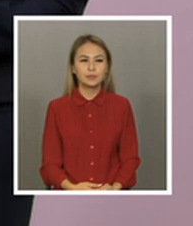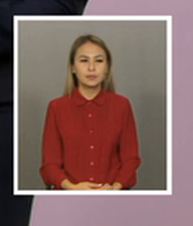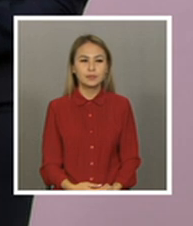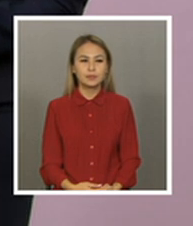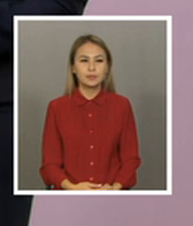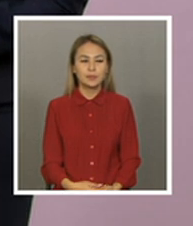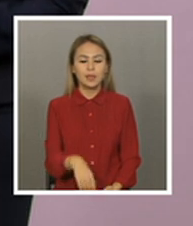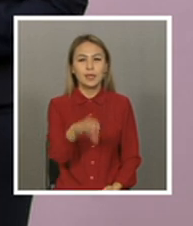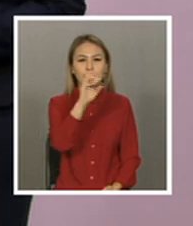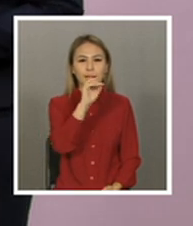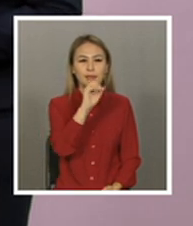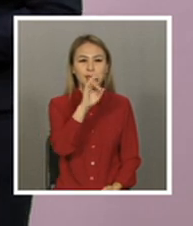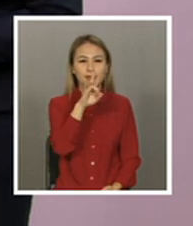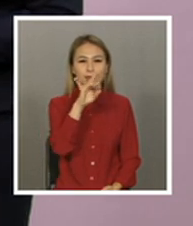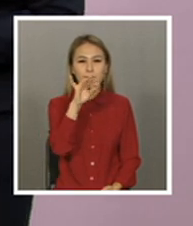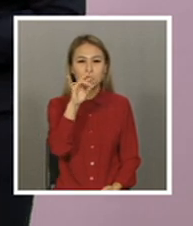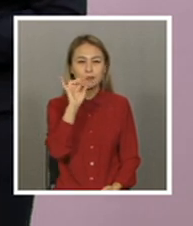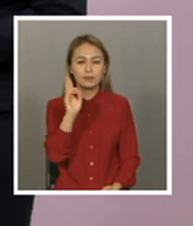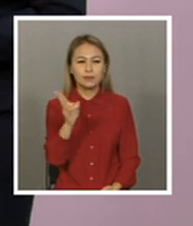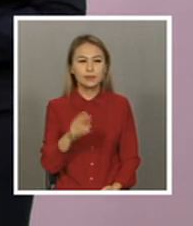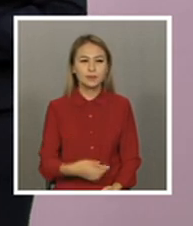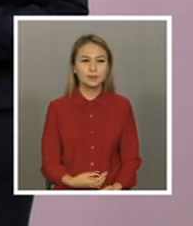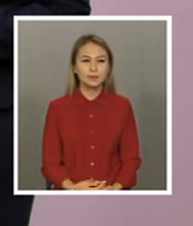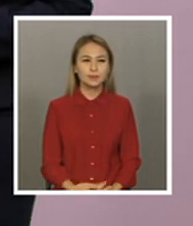айтайық. Елік,